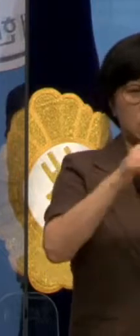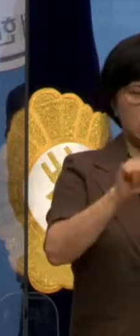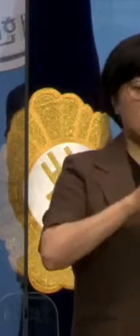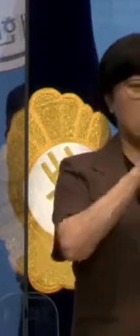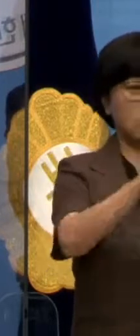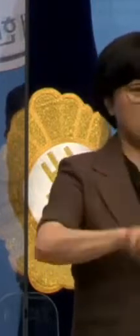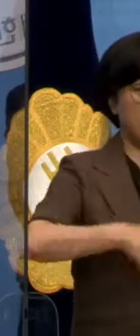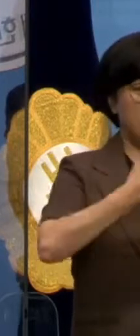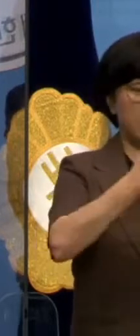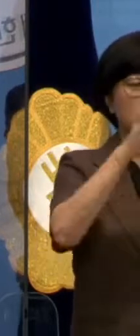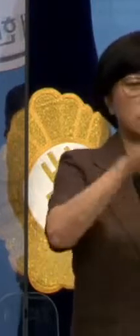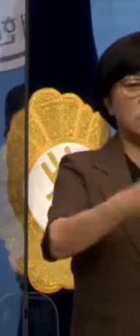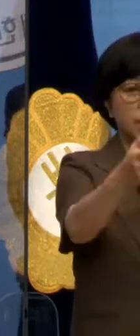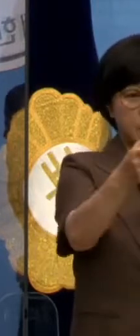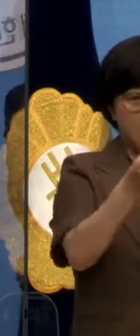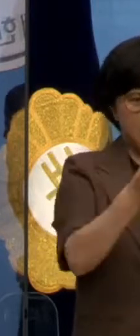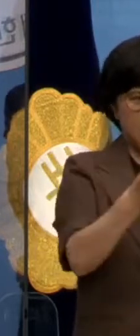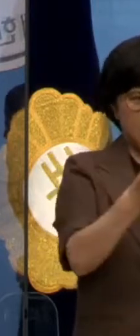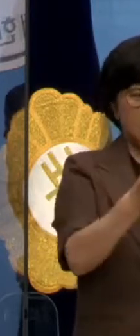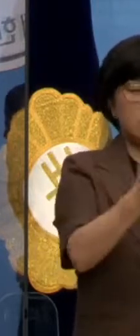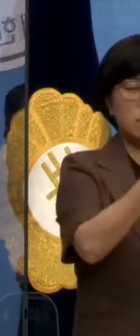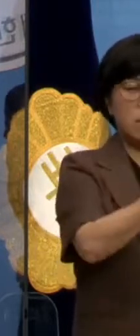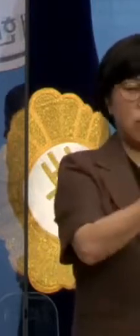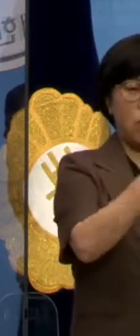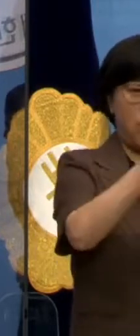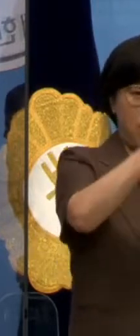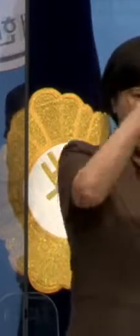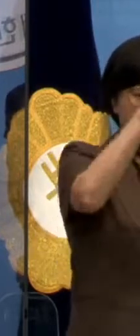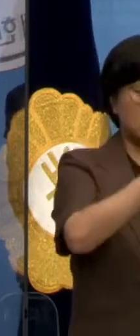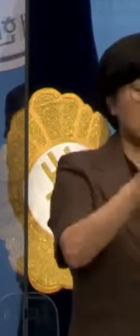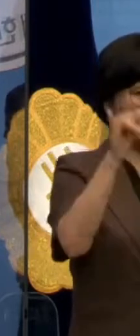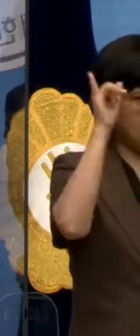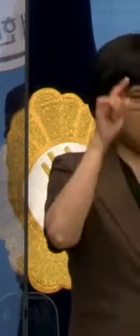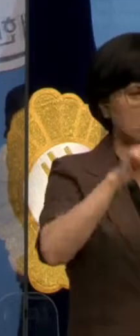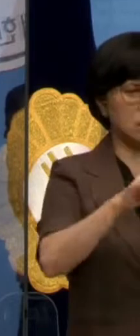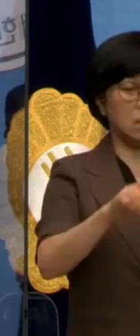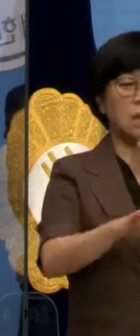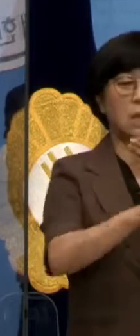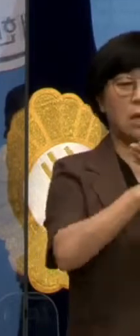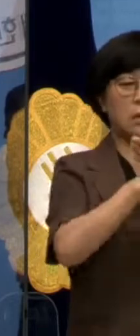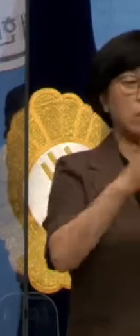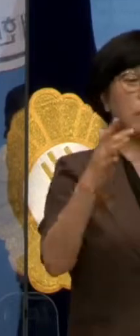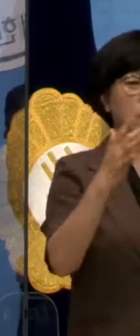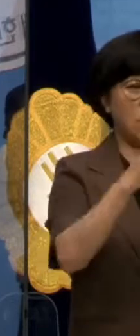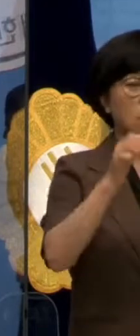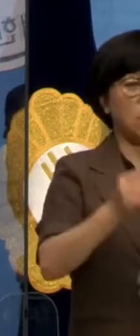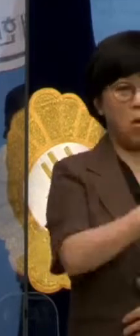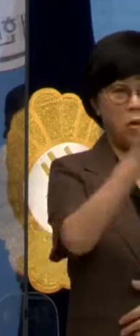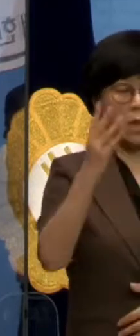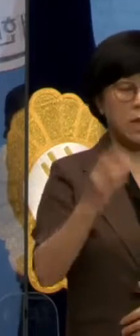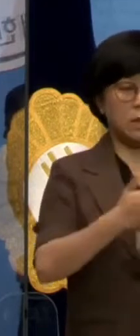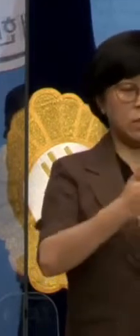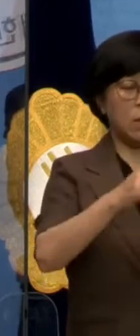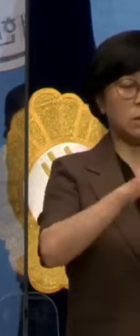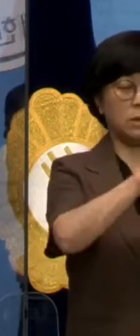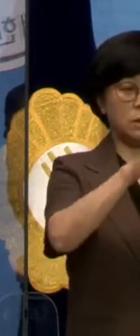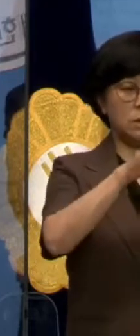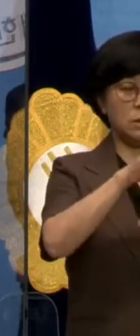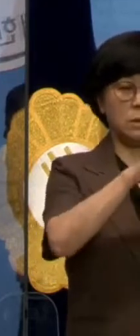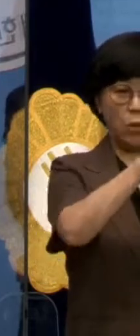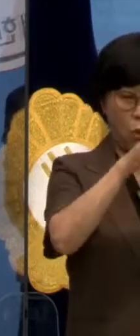산업혁명 시대를 맞이하여 빅데이터, 인공지능, 가상현실, 클라우드, 블록체인, 드론,